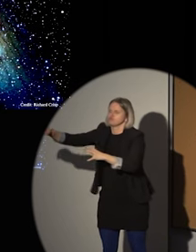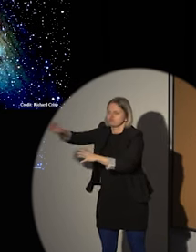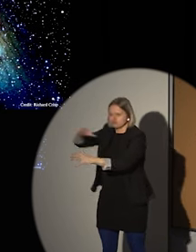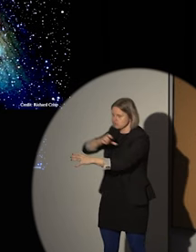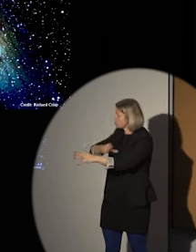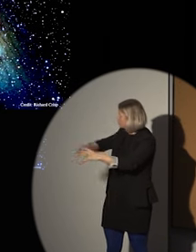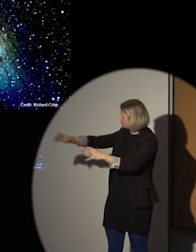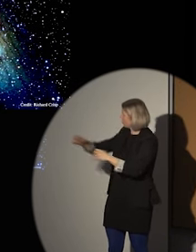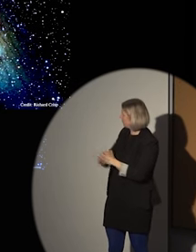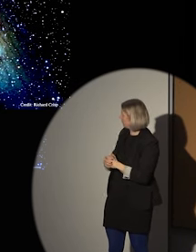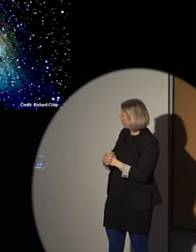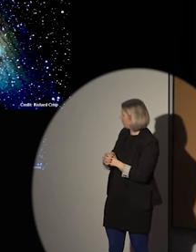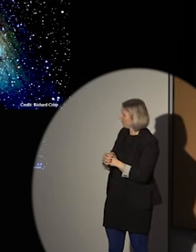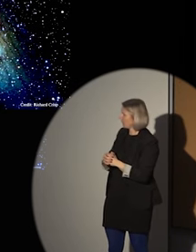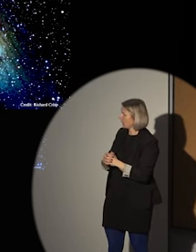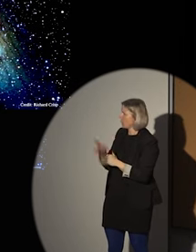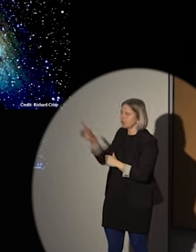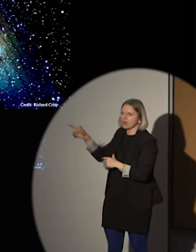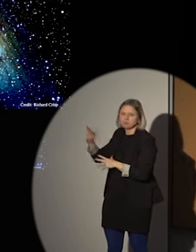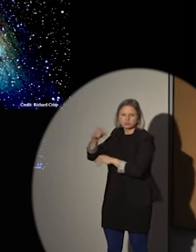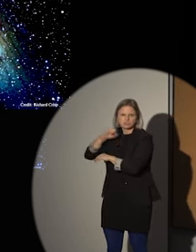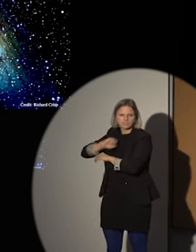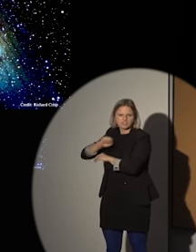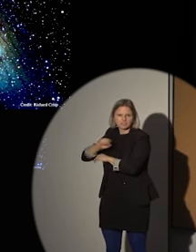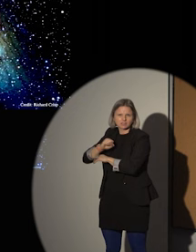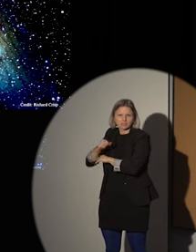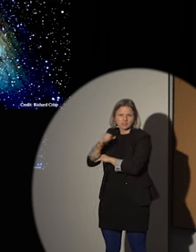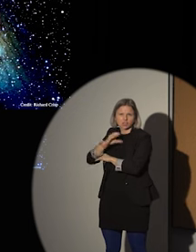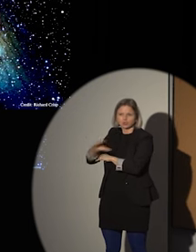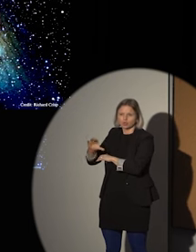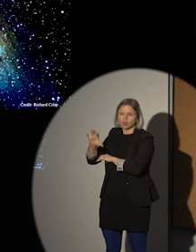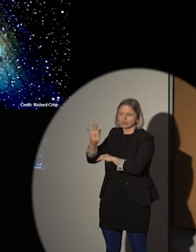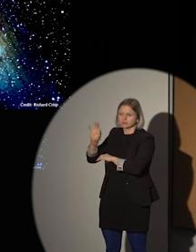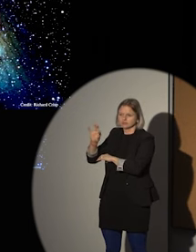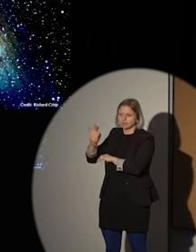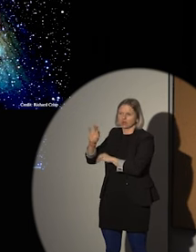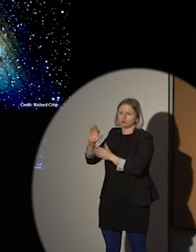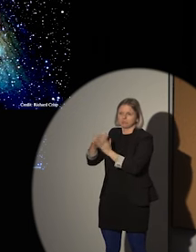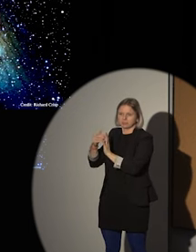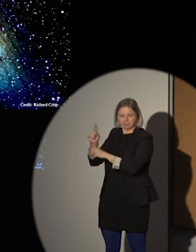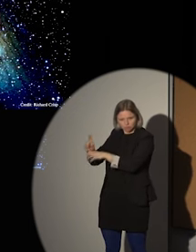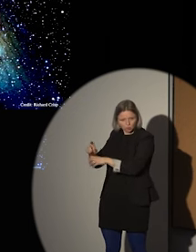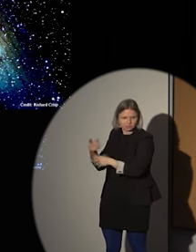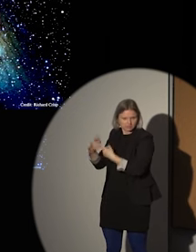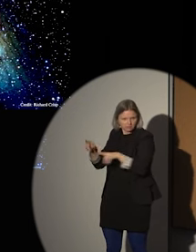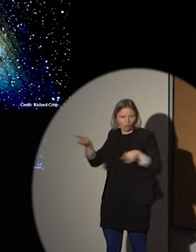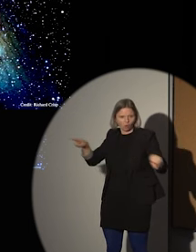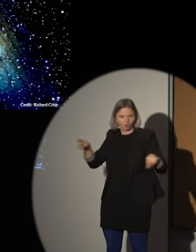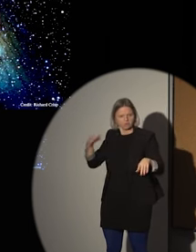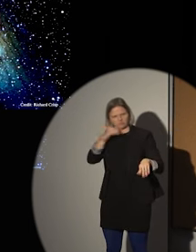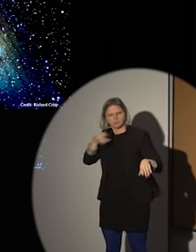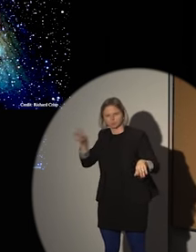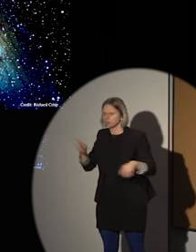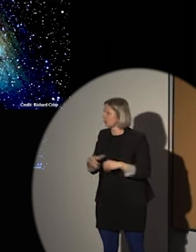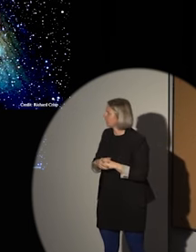de notre Soleil, on parle de vitesses qui sont de l'ordre de 150 km par seconde à comparer à 230 km par seconde. Donc en fait, ça veut dire